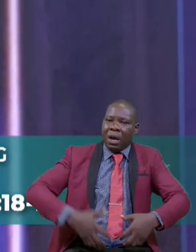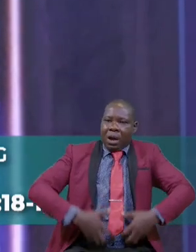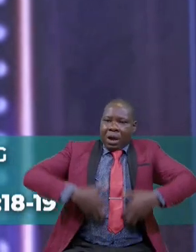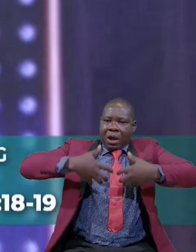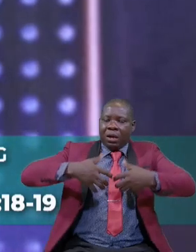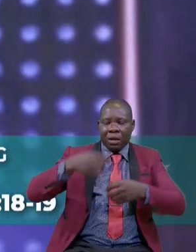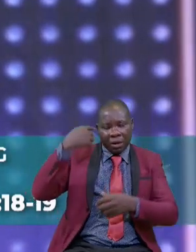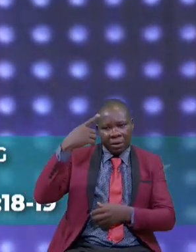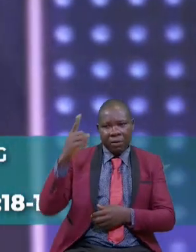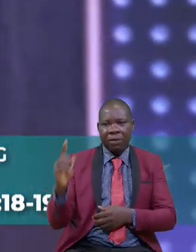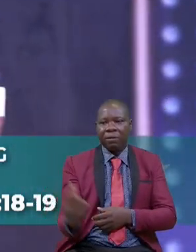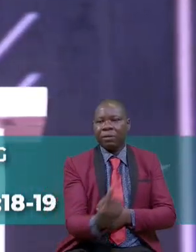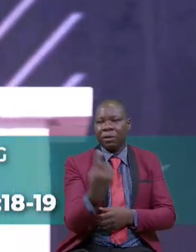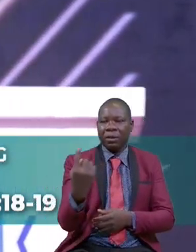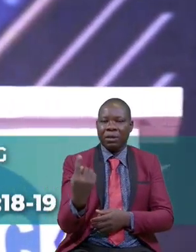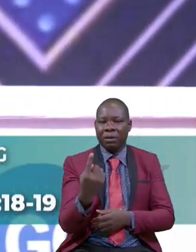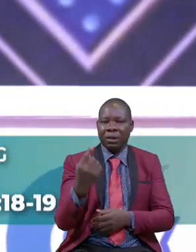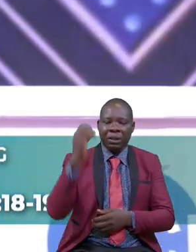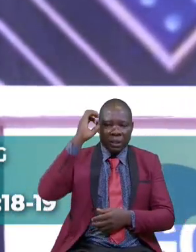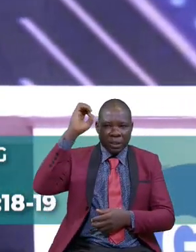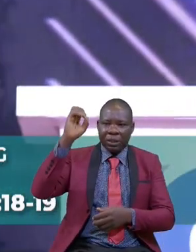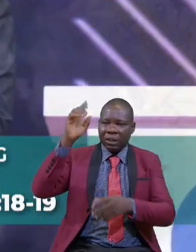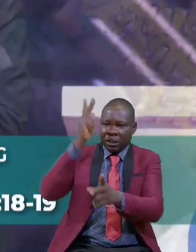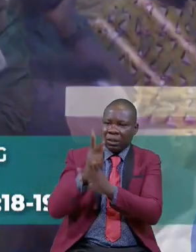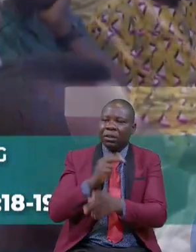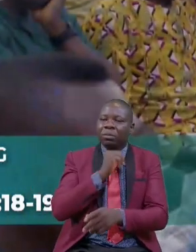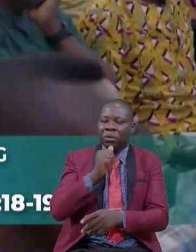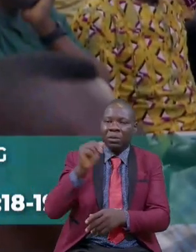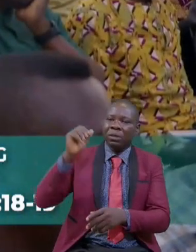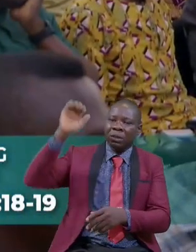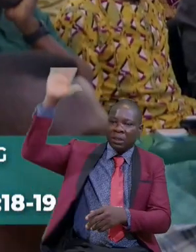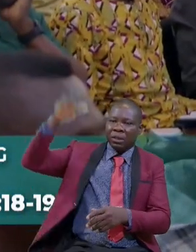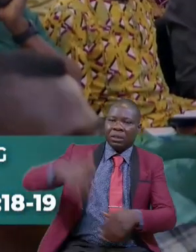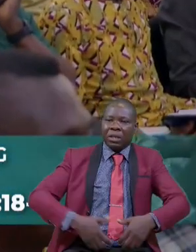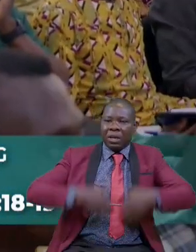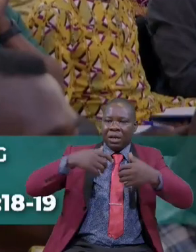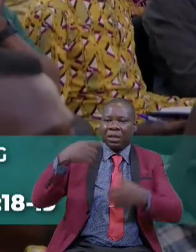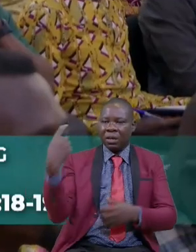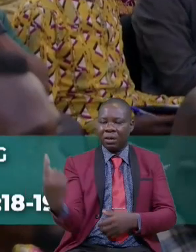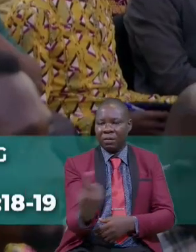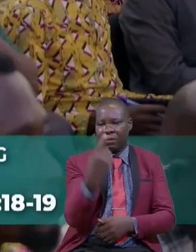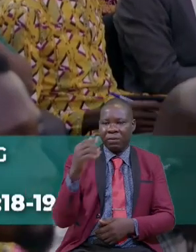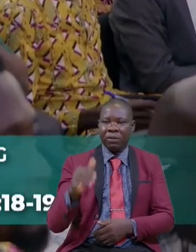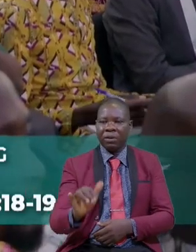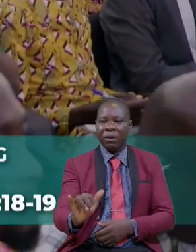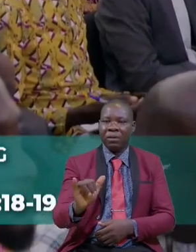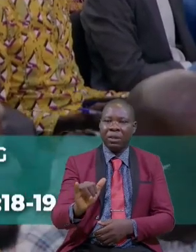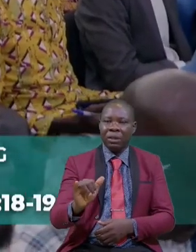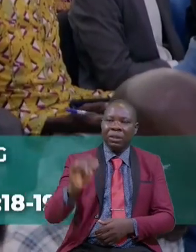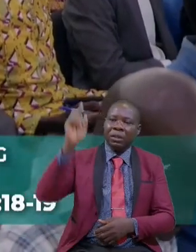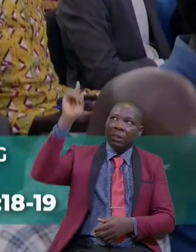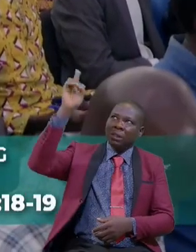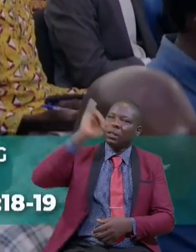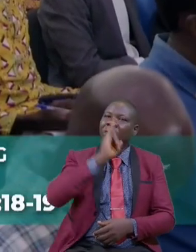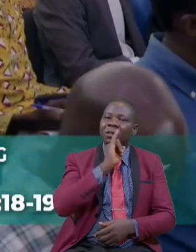miséricorde. Il ne garde pas sa colère à toujours. Il n'est pas comme l'homme. Have you read Est-ce your que Bible?